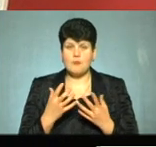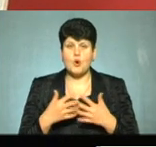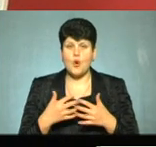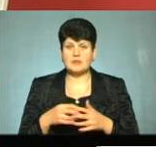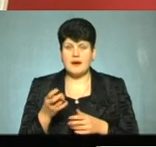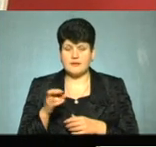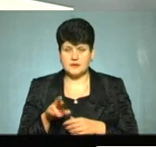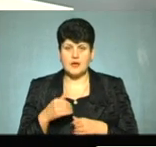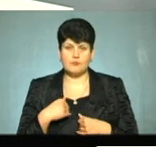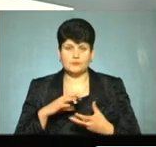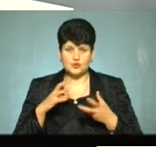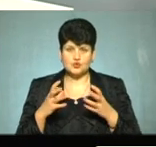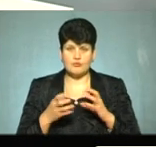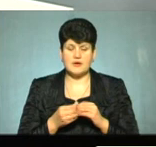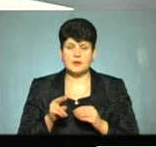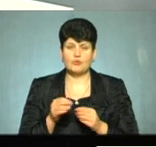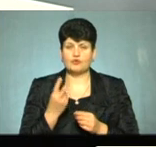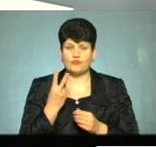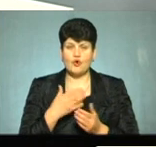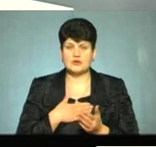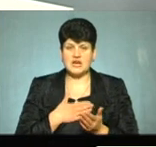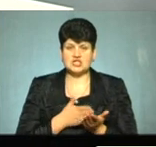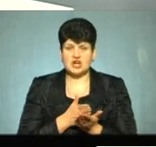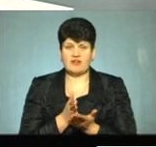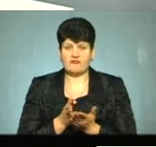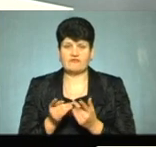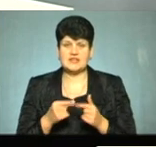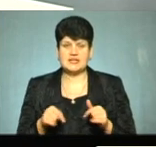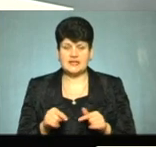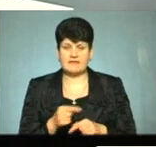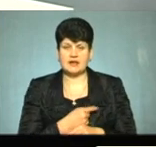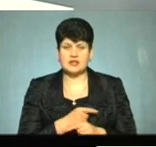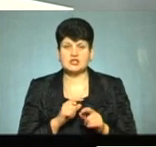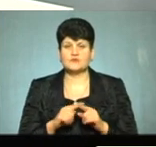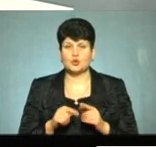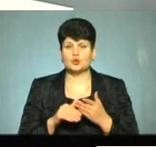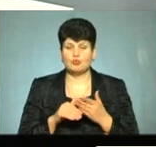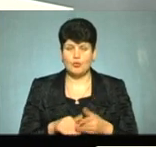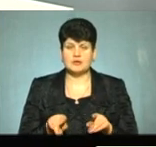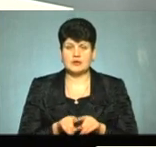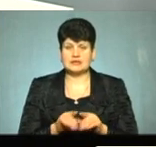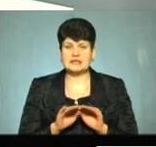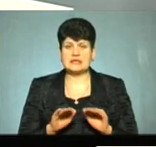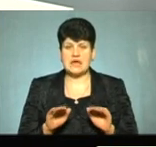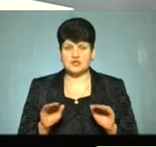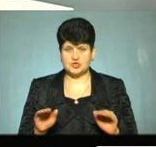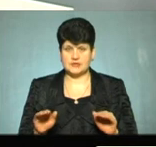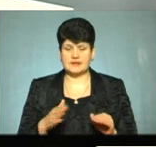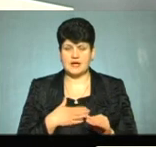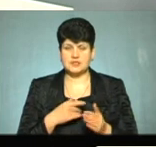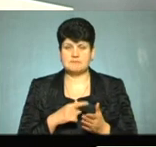про обладнання, я можу підсумувати по 2 наших інфекційних відділеннях, як по лікарні швидкої допомоги, а також по